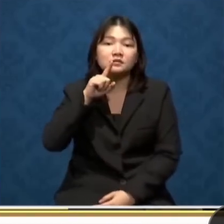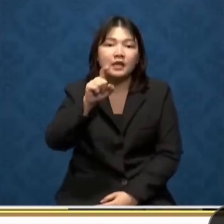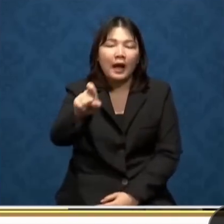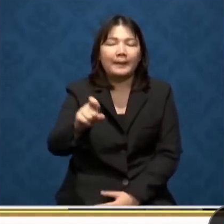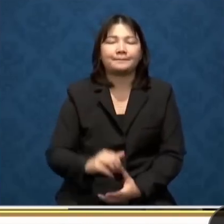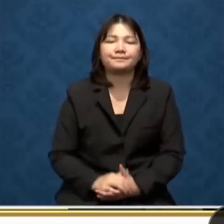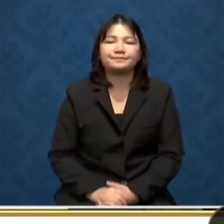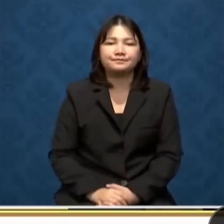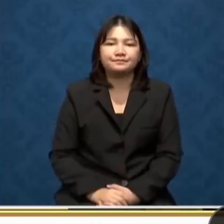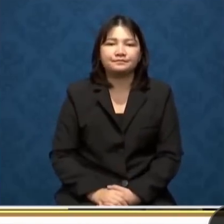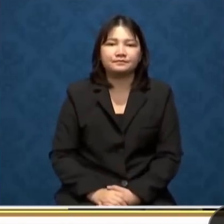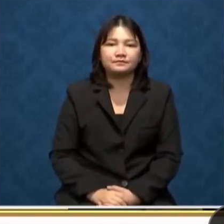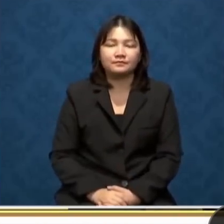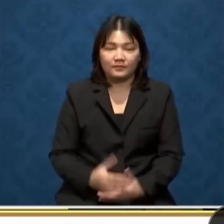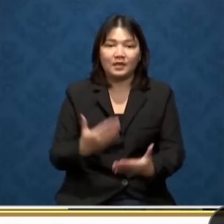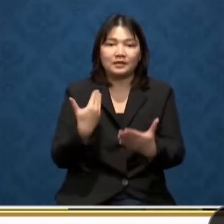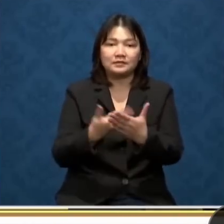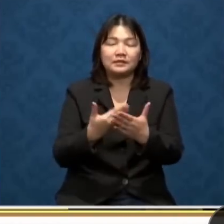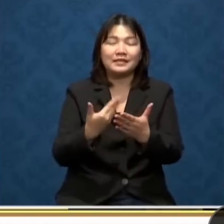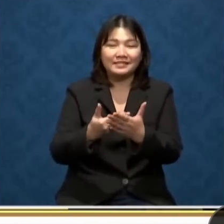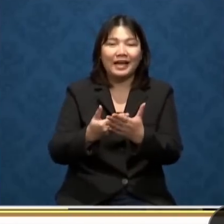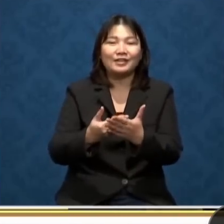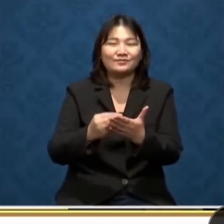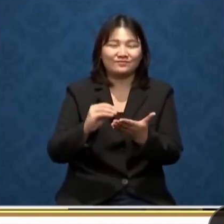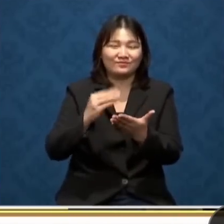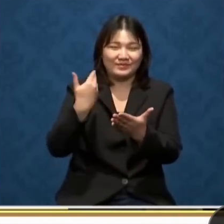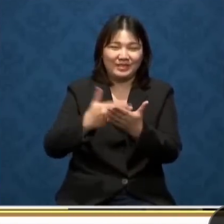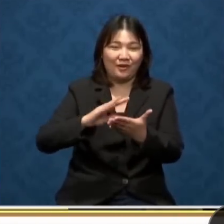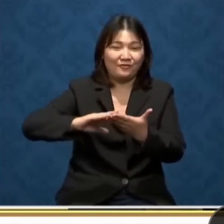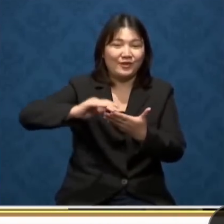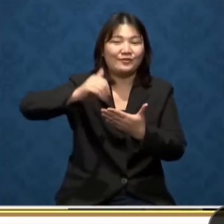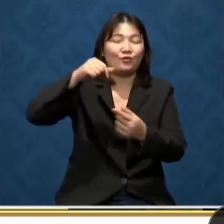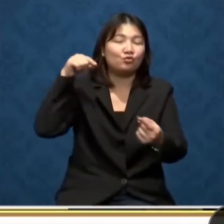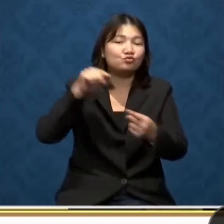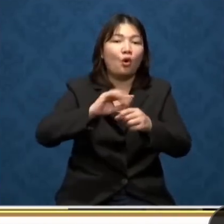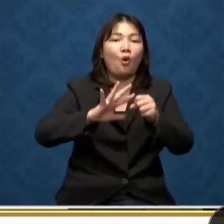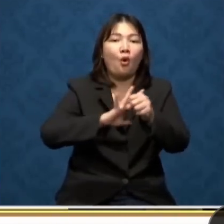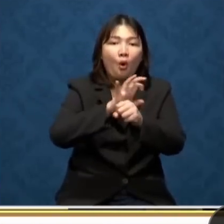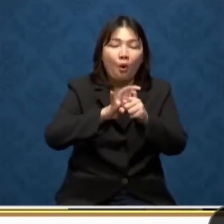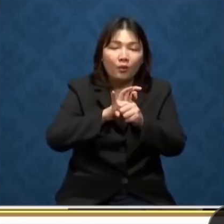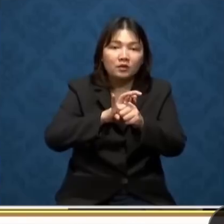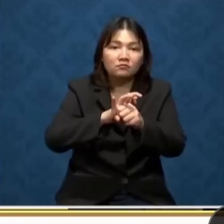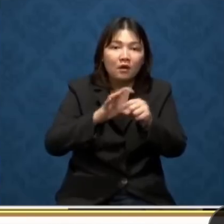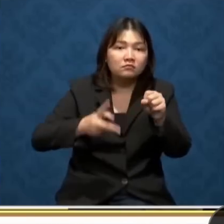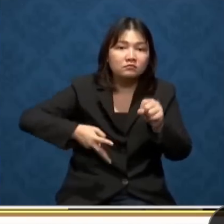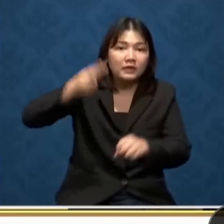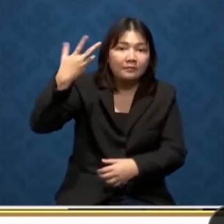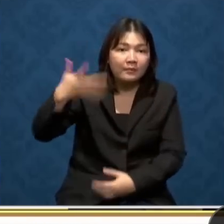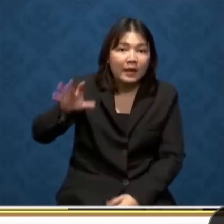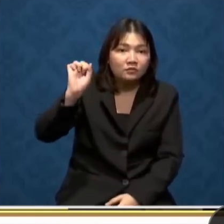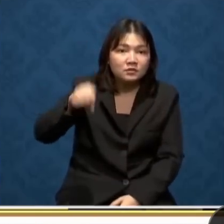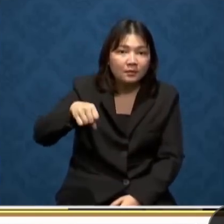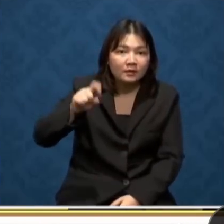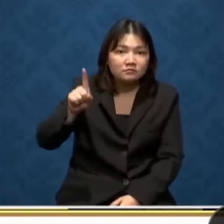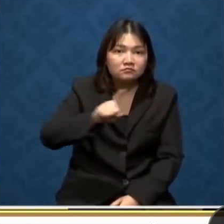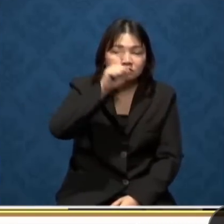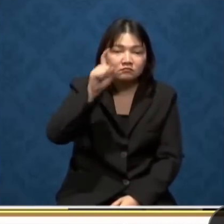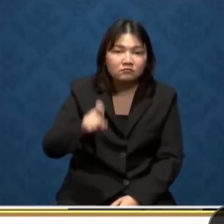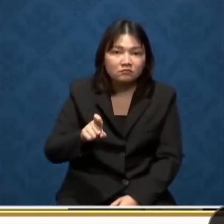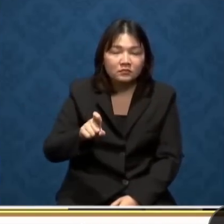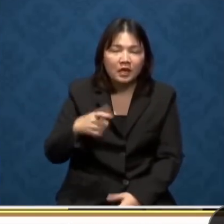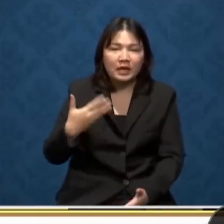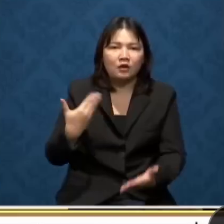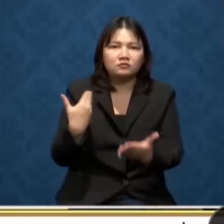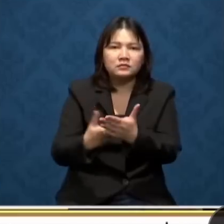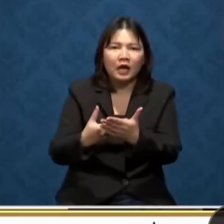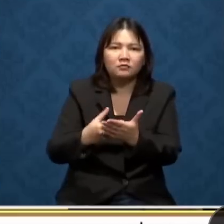อว่าเงินฟื้นฟูเยีวยาช่งโวิดตัดจบไปหืออย่างแล้วตัวเลข